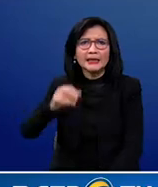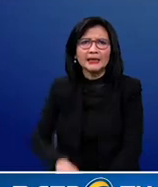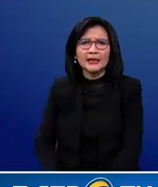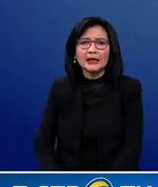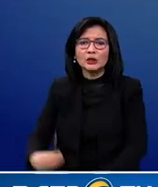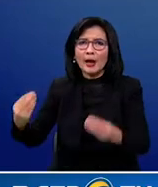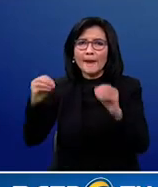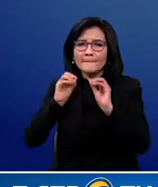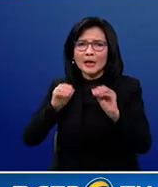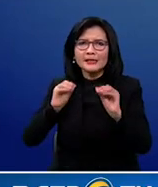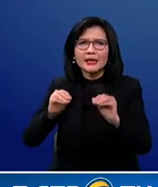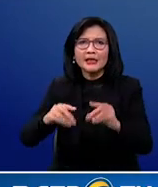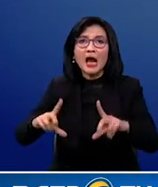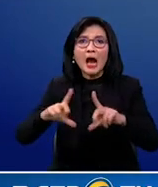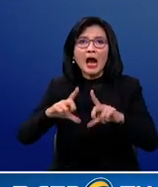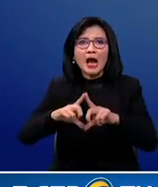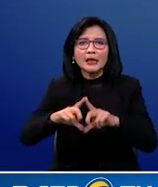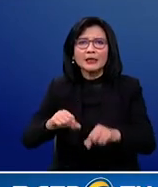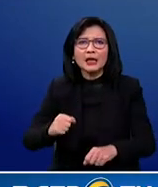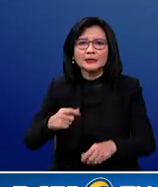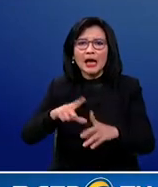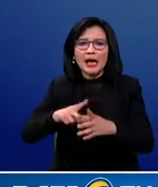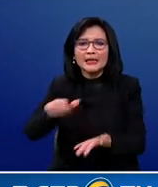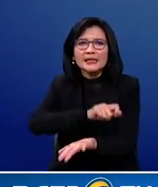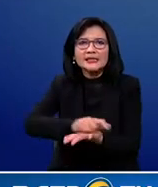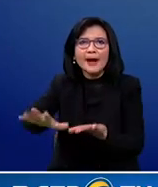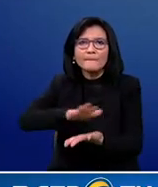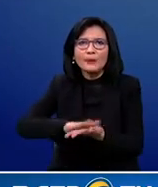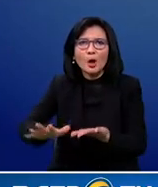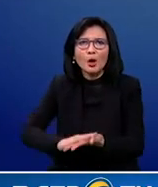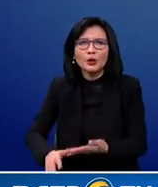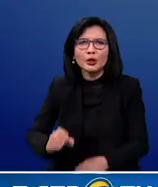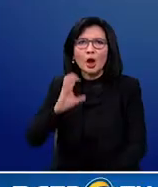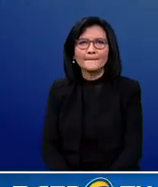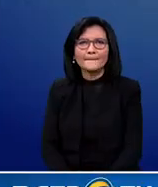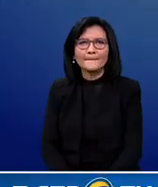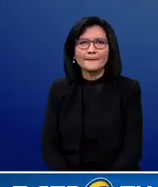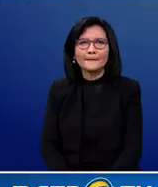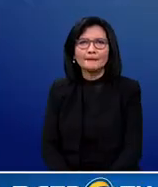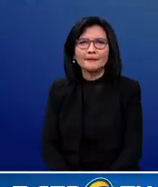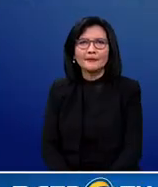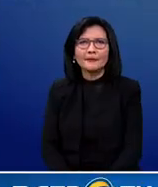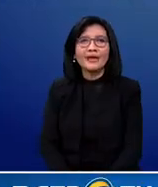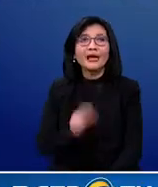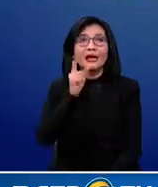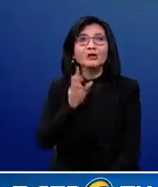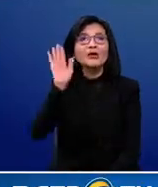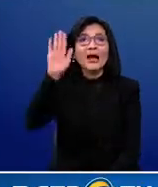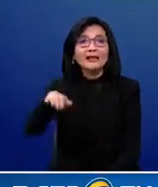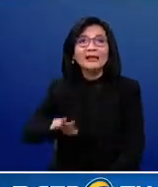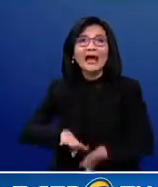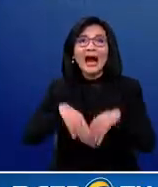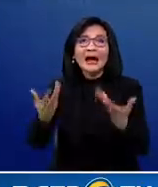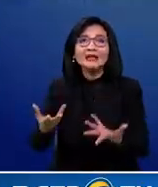akan Menyediakan alat seperti alat sablon alat obras mesin jahit itu nanti atau yang sudah Mas